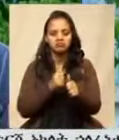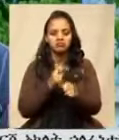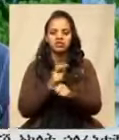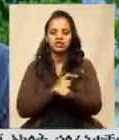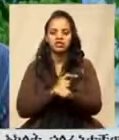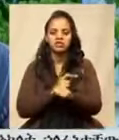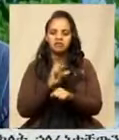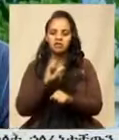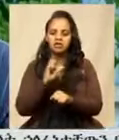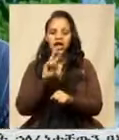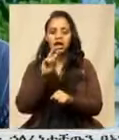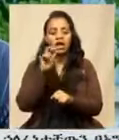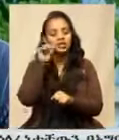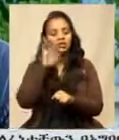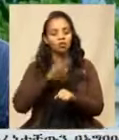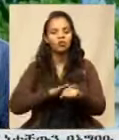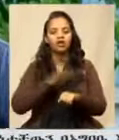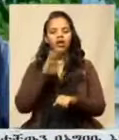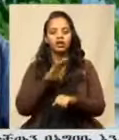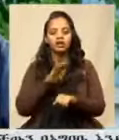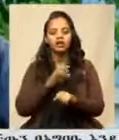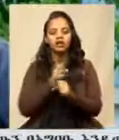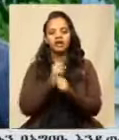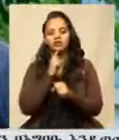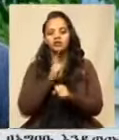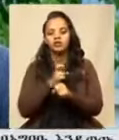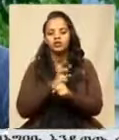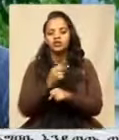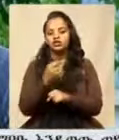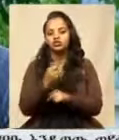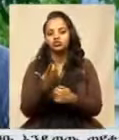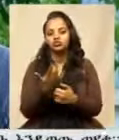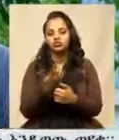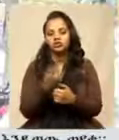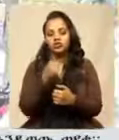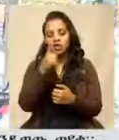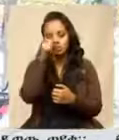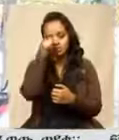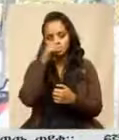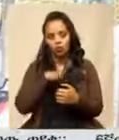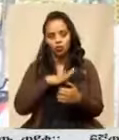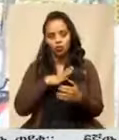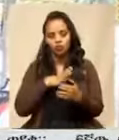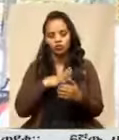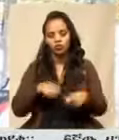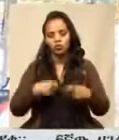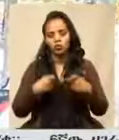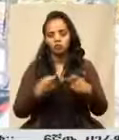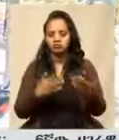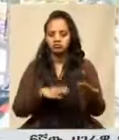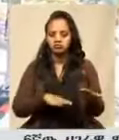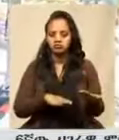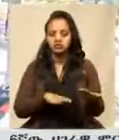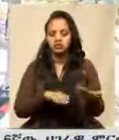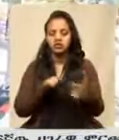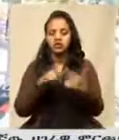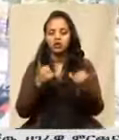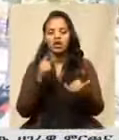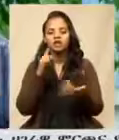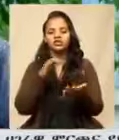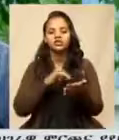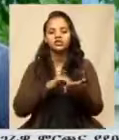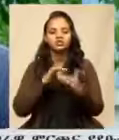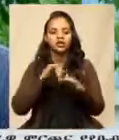ቢያንስ ከ20 ሰዎች በላይ እየተያዙ በቀን በትንሹ አንድ ሰው ህይወት እያለፈ ያለበት፣ እስካሁንም ከ1000 በላይ